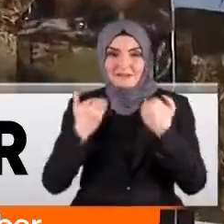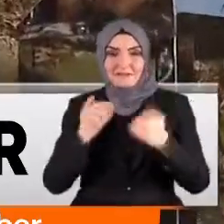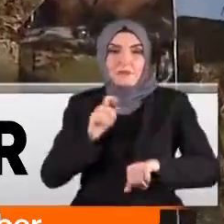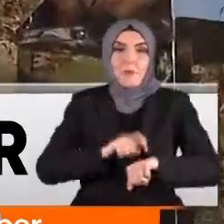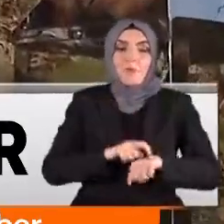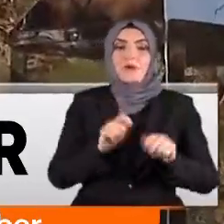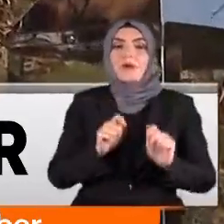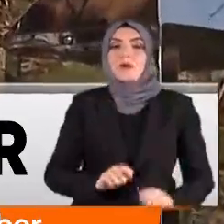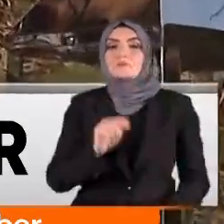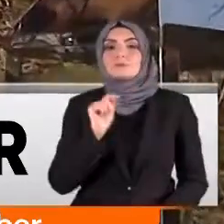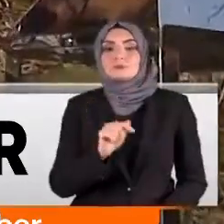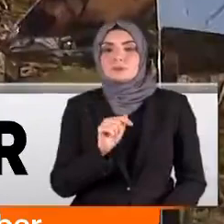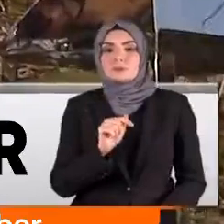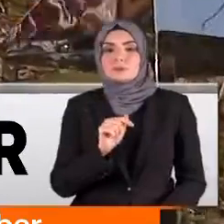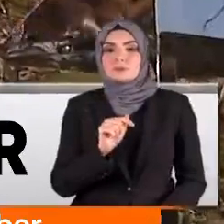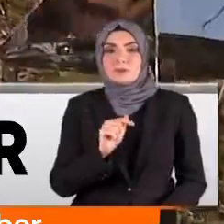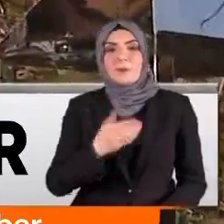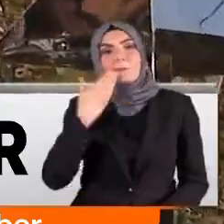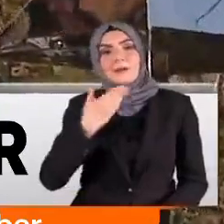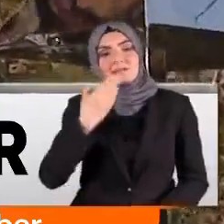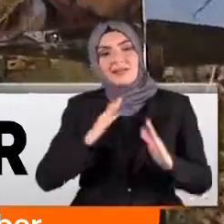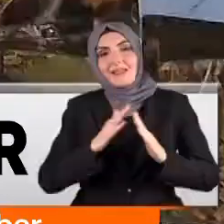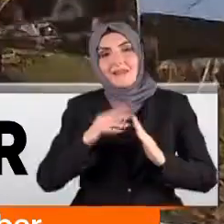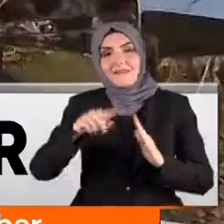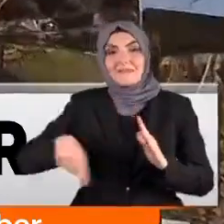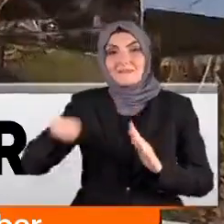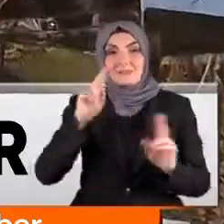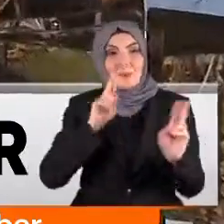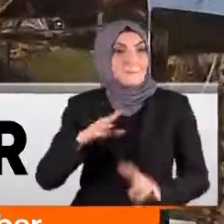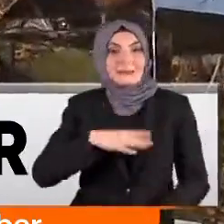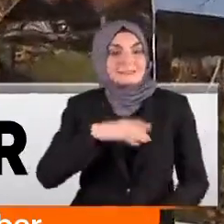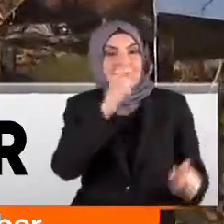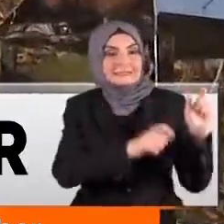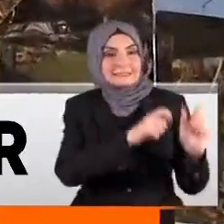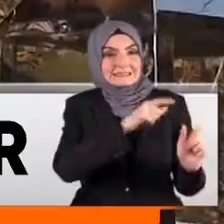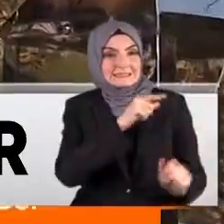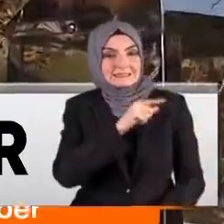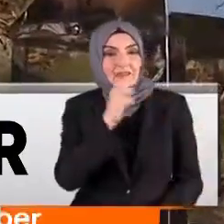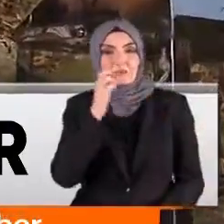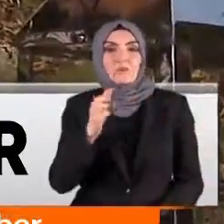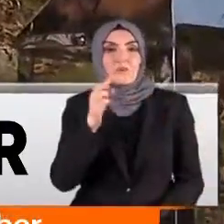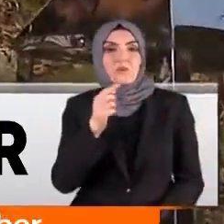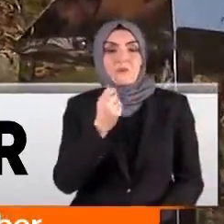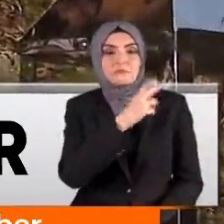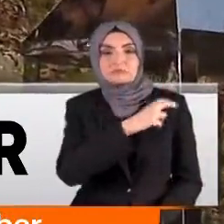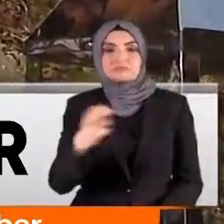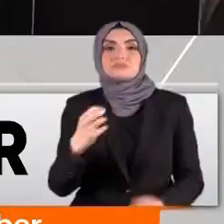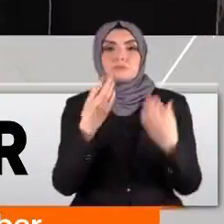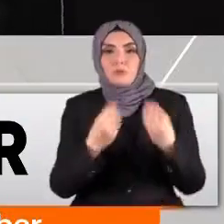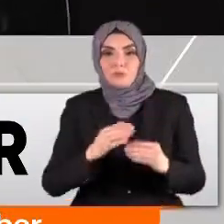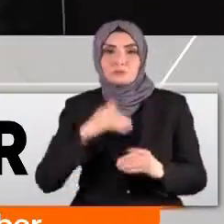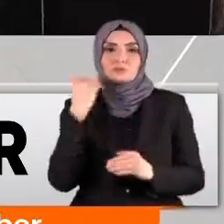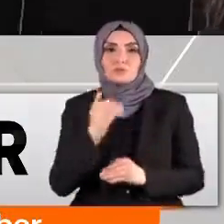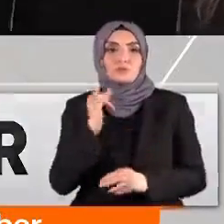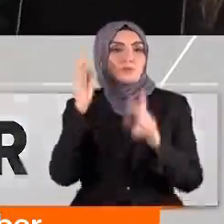da arttı. Buraya masal evlerini görmek isteyenler dolandırıcıya parayı kaptırdıktan sonra maalesef kabusu görüyorlar.